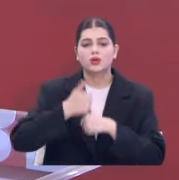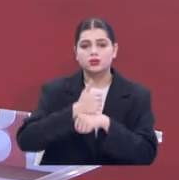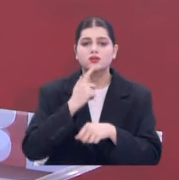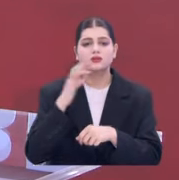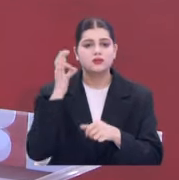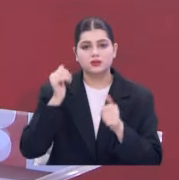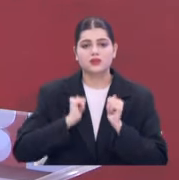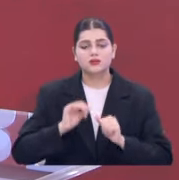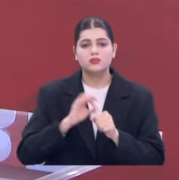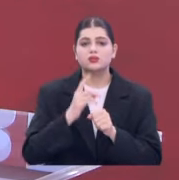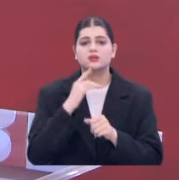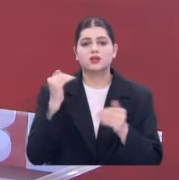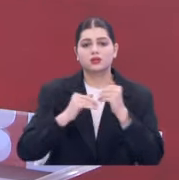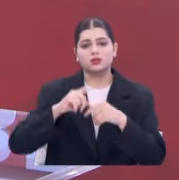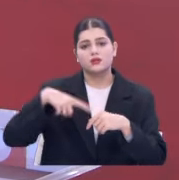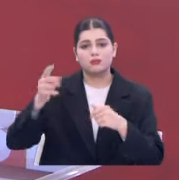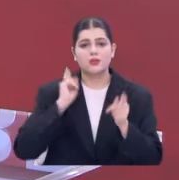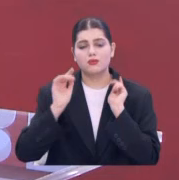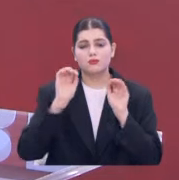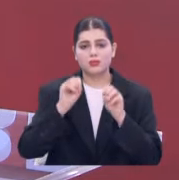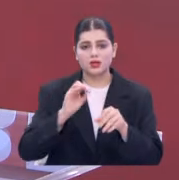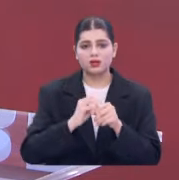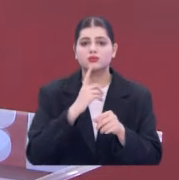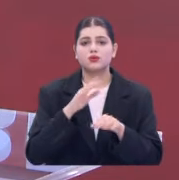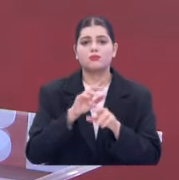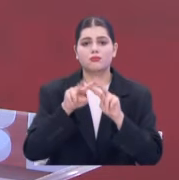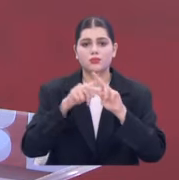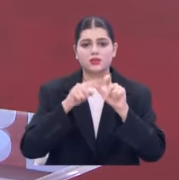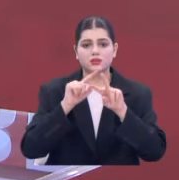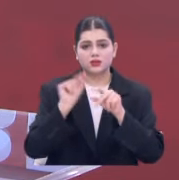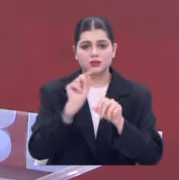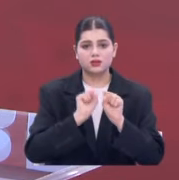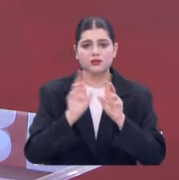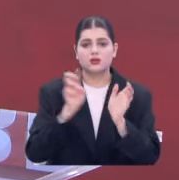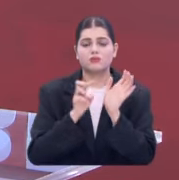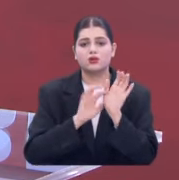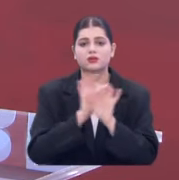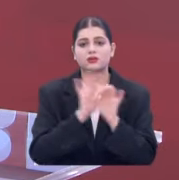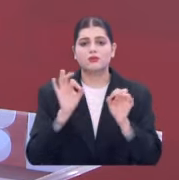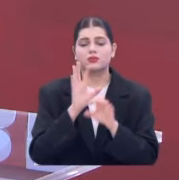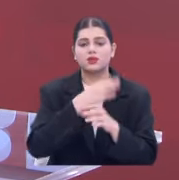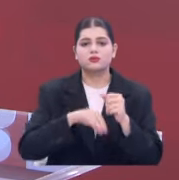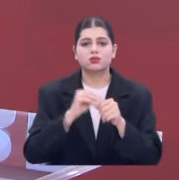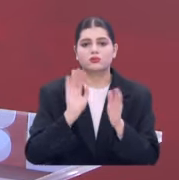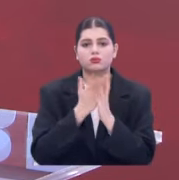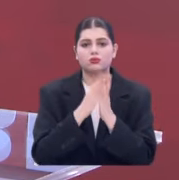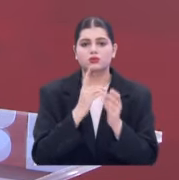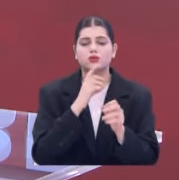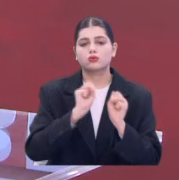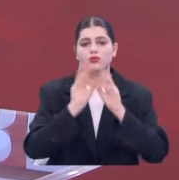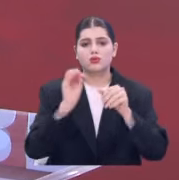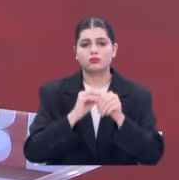dinlenmesine ilişkin talebin gelecek duruşmalara bırakılmasına masaka yazı yazılarak raporun tamamının dosyaya